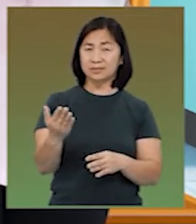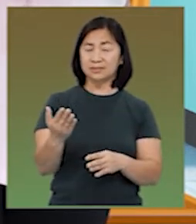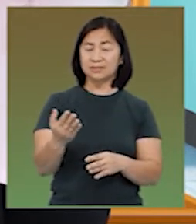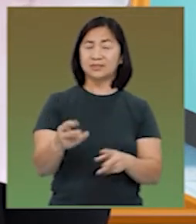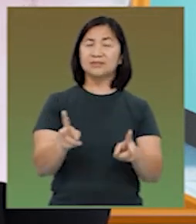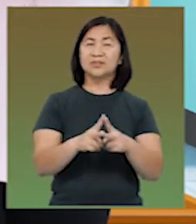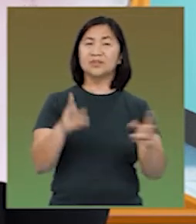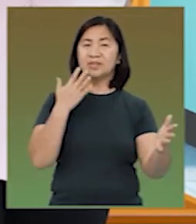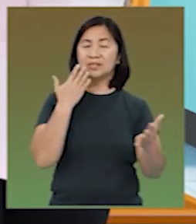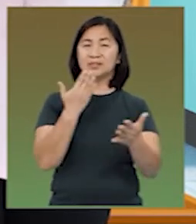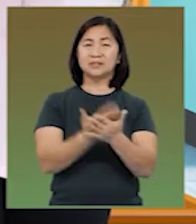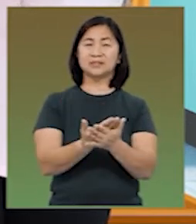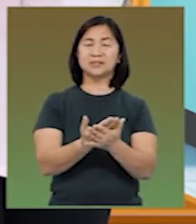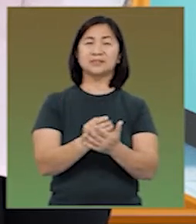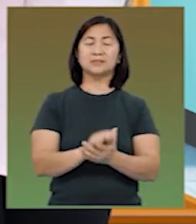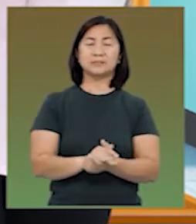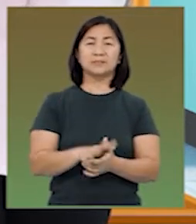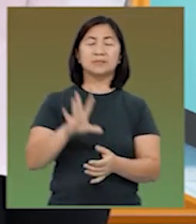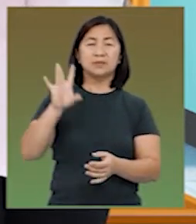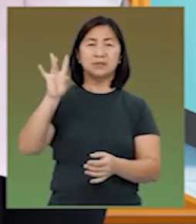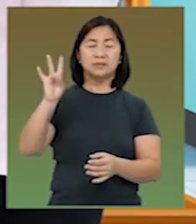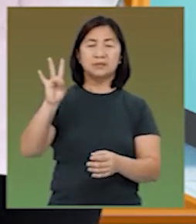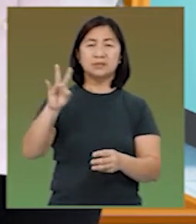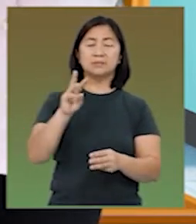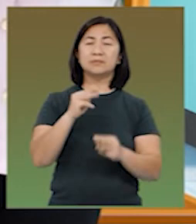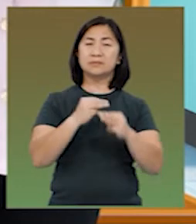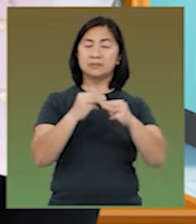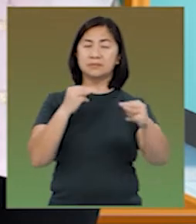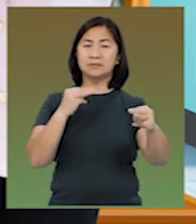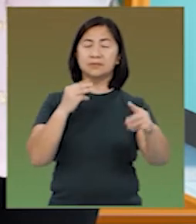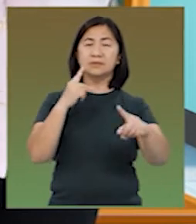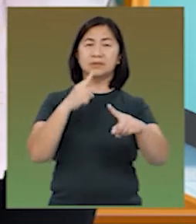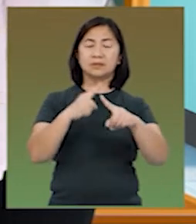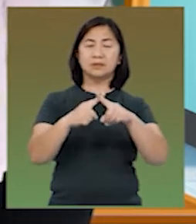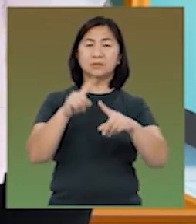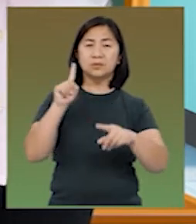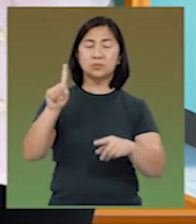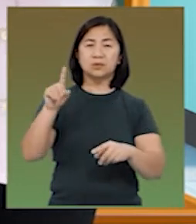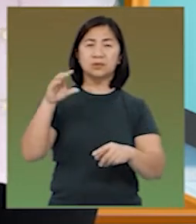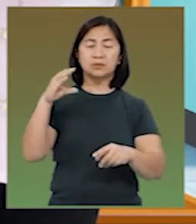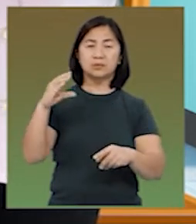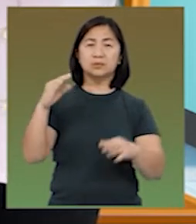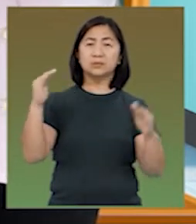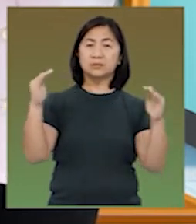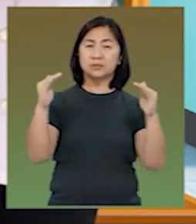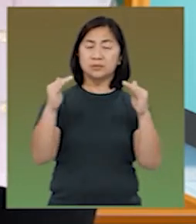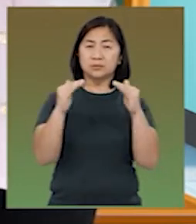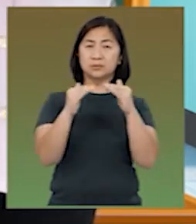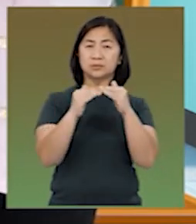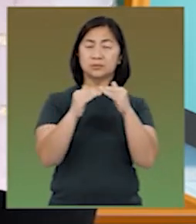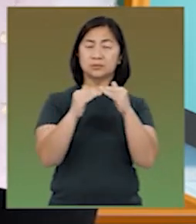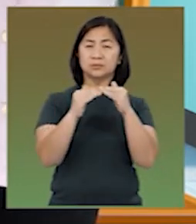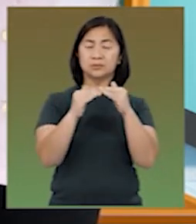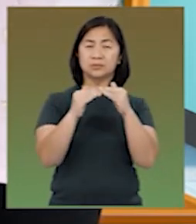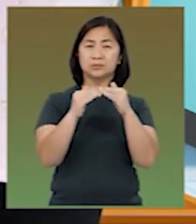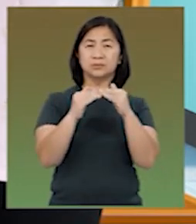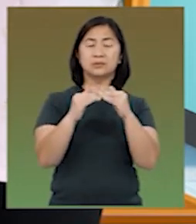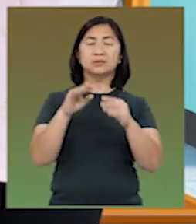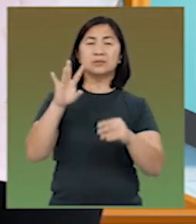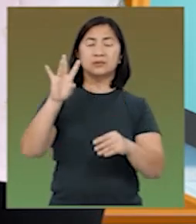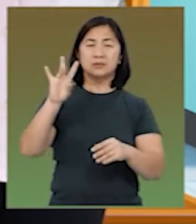Tapos na ba? Very good! 7 meters times 100 is equal